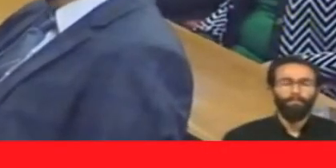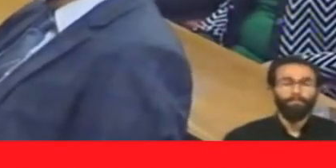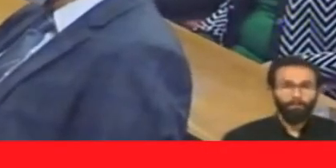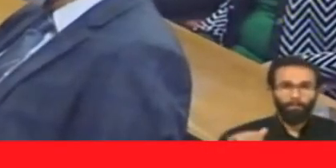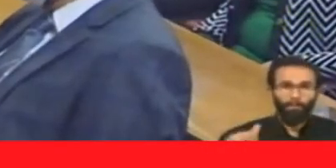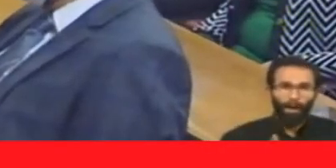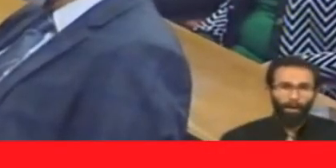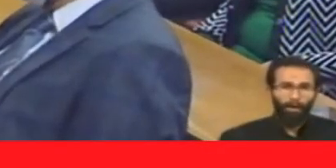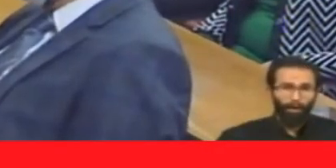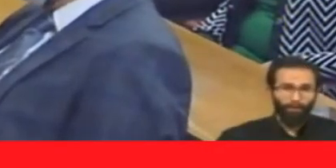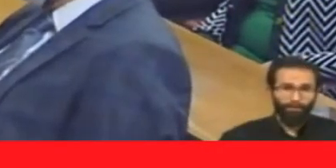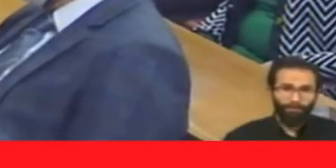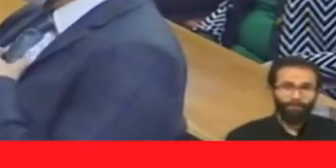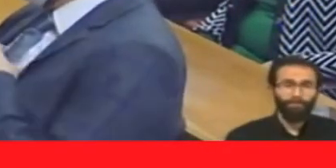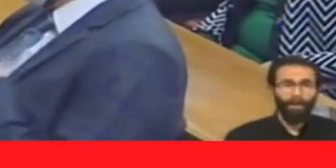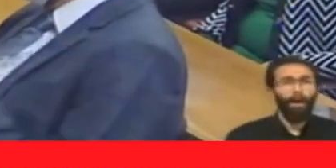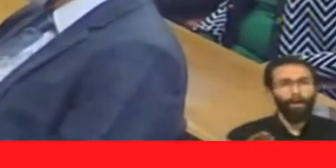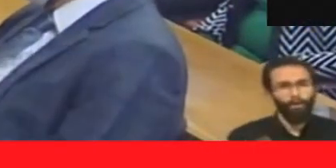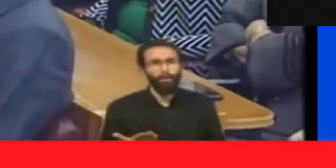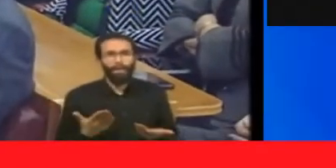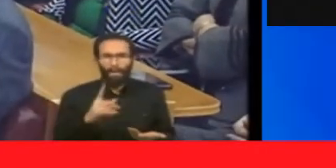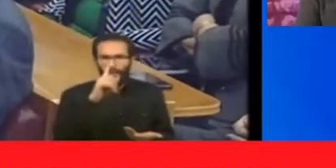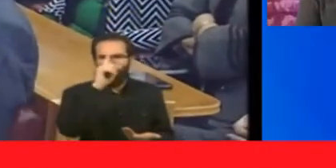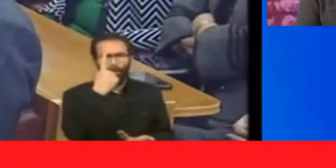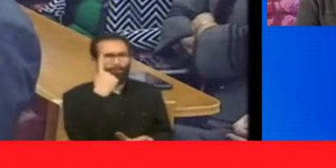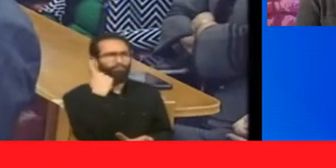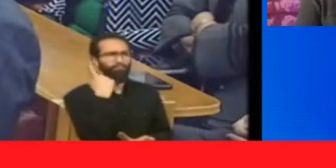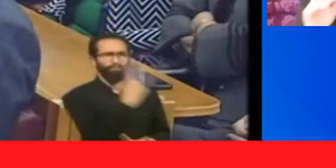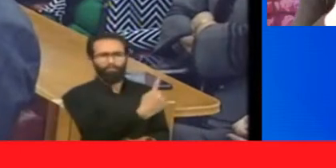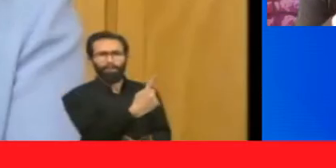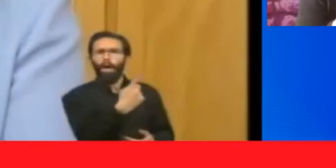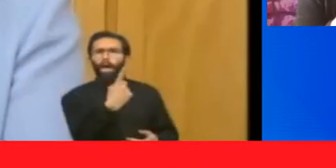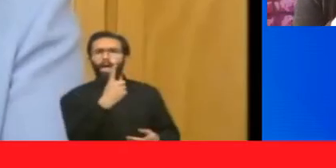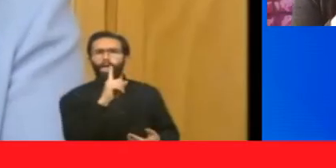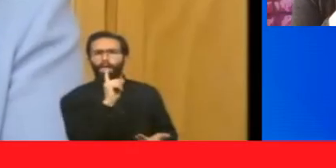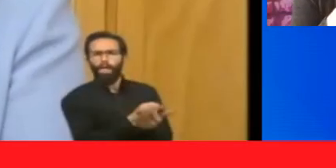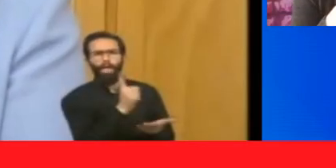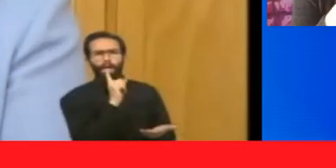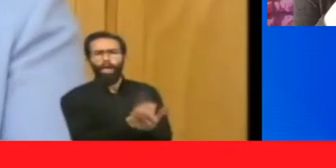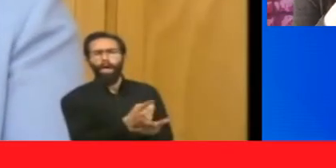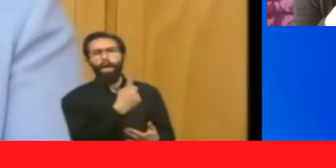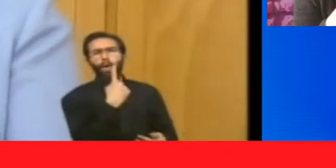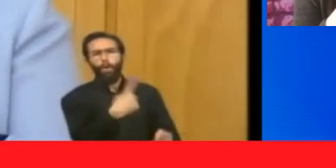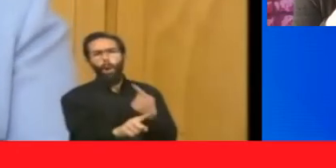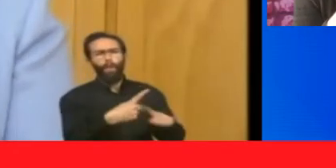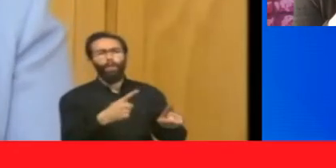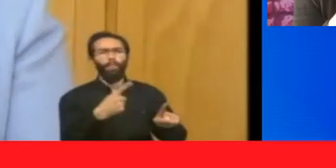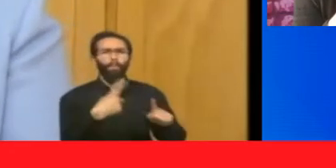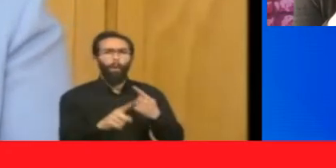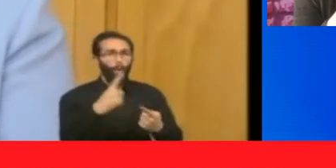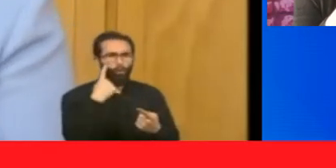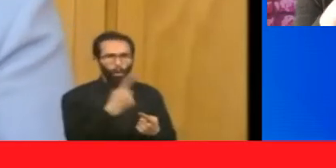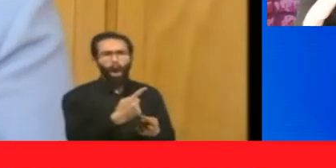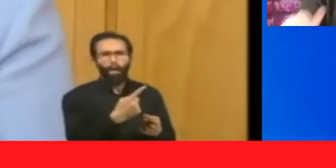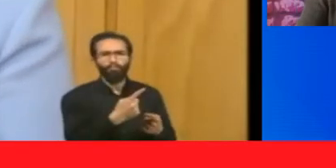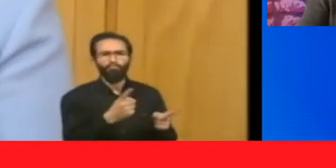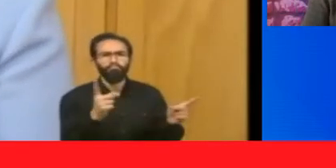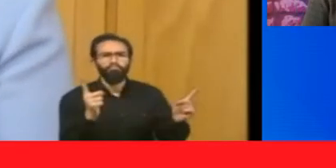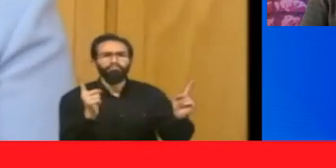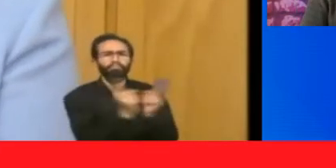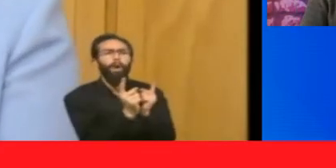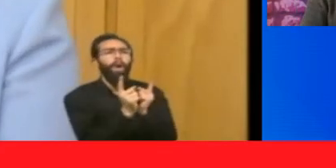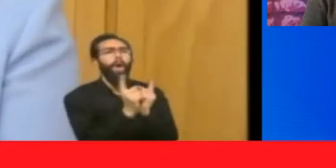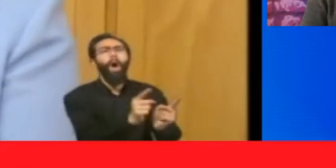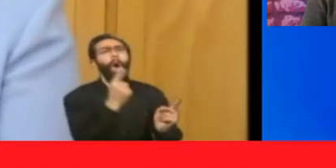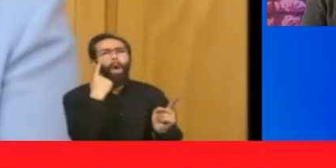Değerli arkadaşlar, işte tek adam yönetiminin özeti biraz önce saydığım